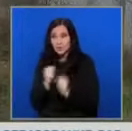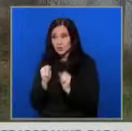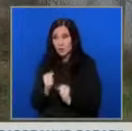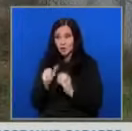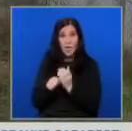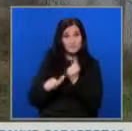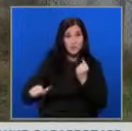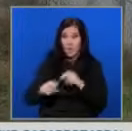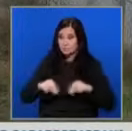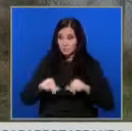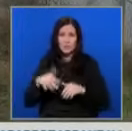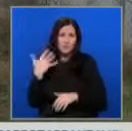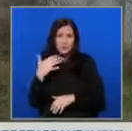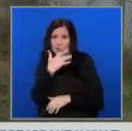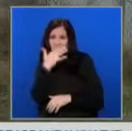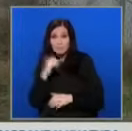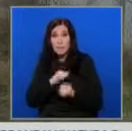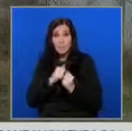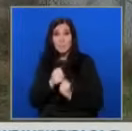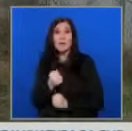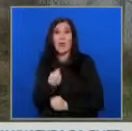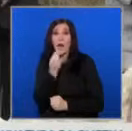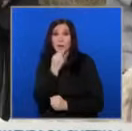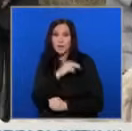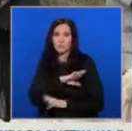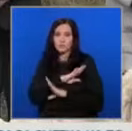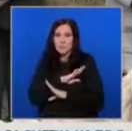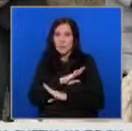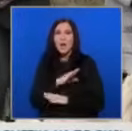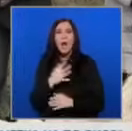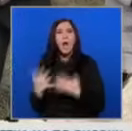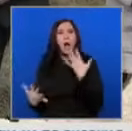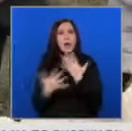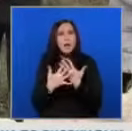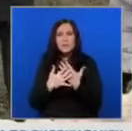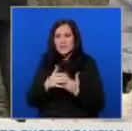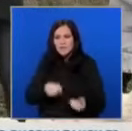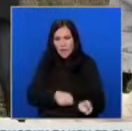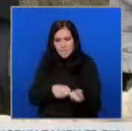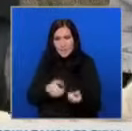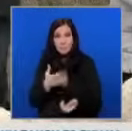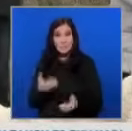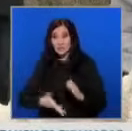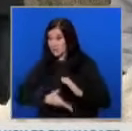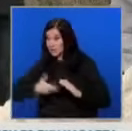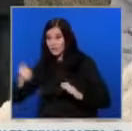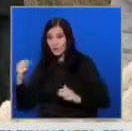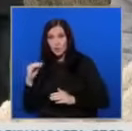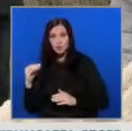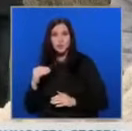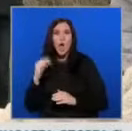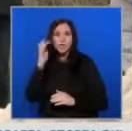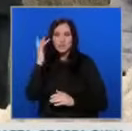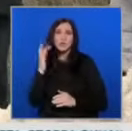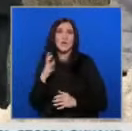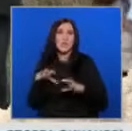земята, ужасяваща миризма и борба за храна до смърт. Клетките се мият без да се вадат кучетата. Пръскат си и животните с ледена вода